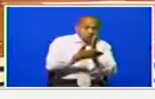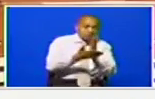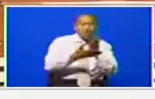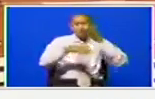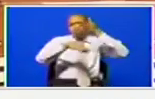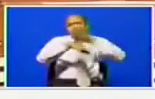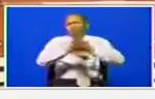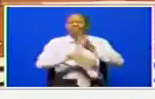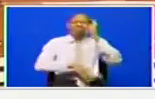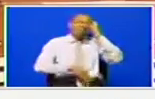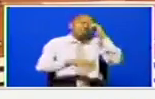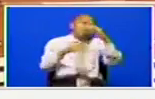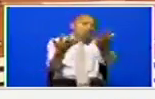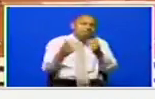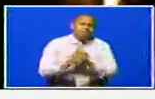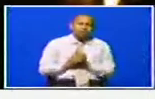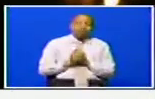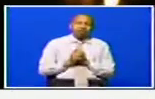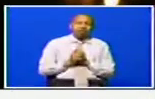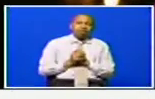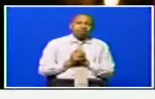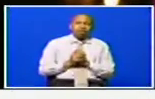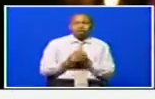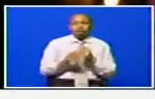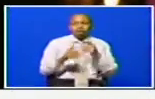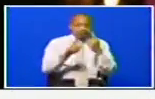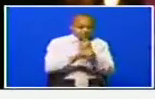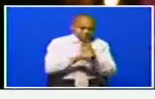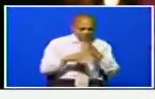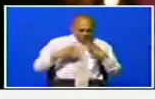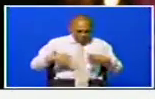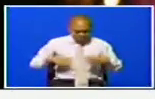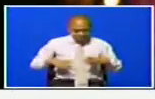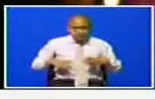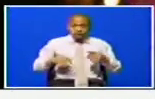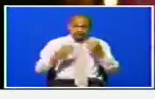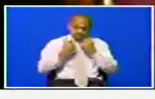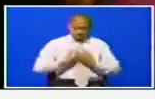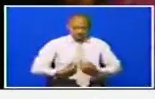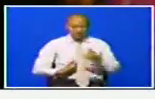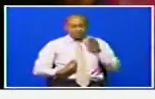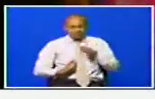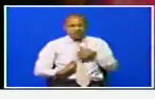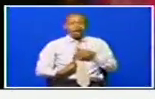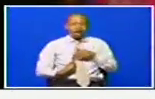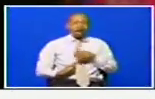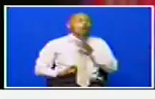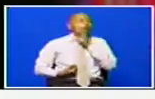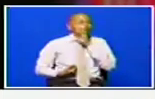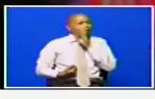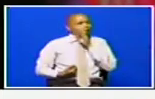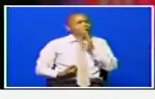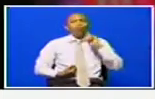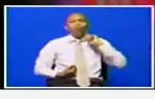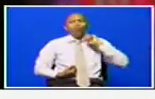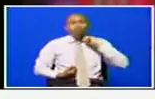haramu, tusemeje? Wajua kila mtu upenda ombea. Naam. Mimi kama mwanamke pia udaku ni jambo ambalo ni tamu sana